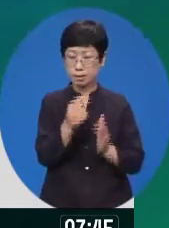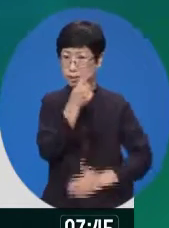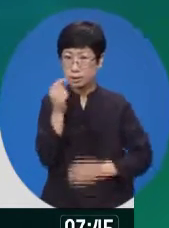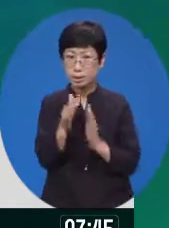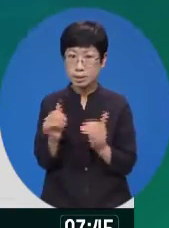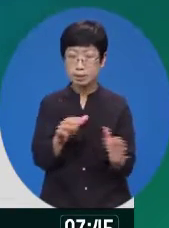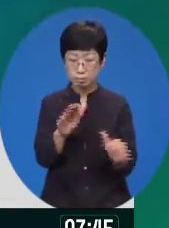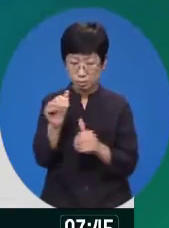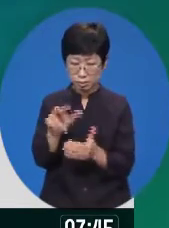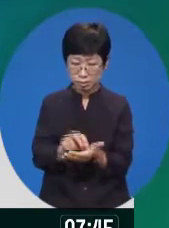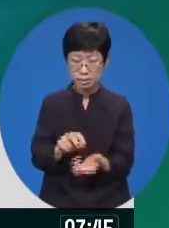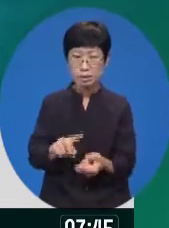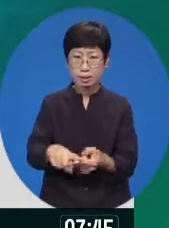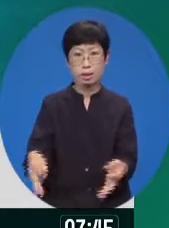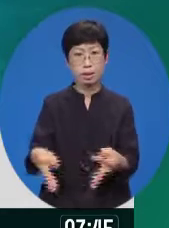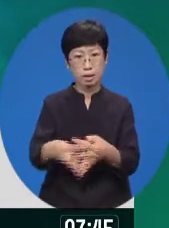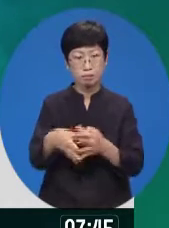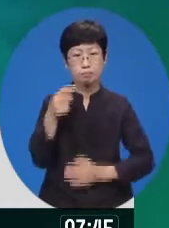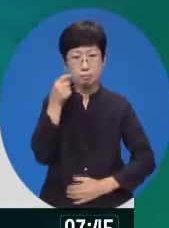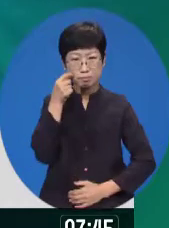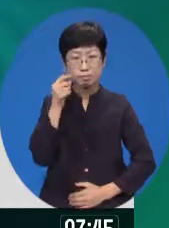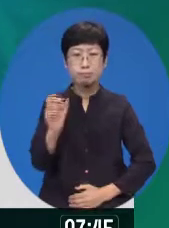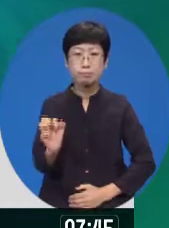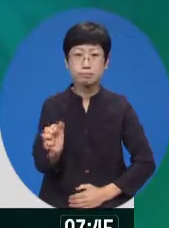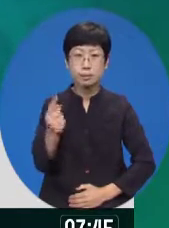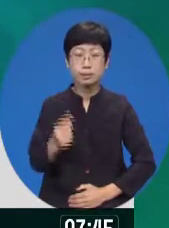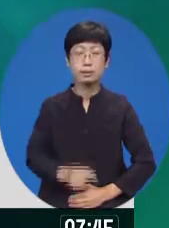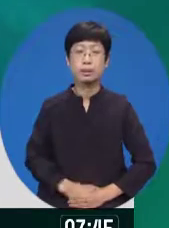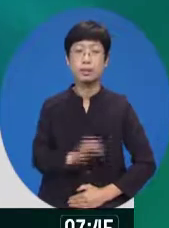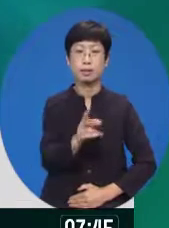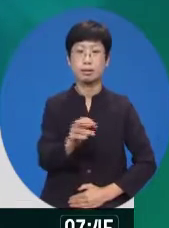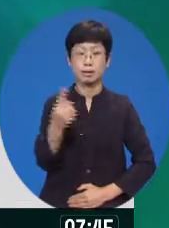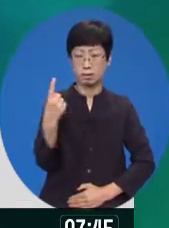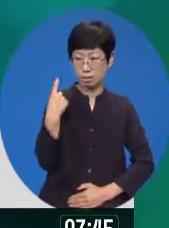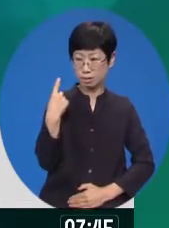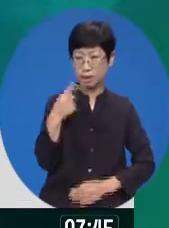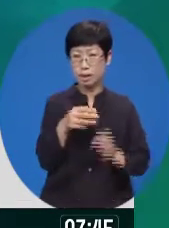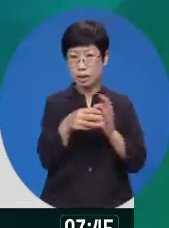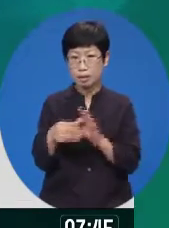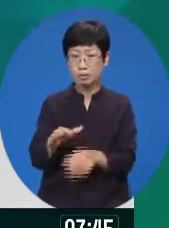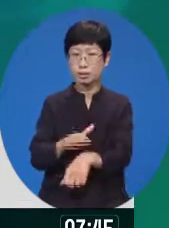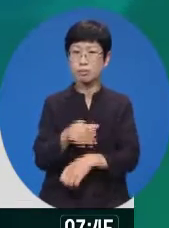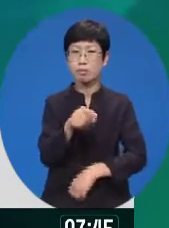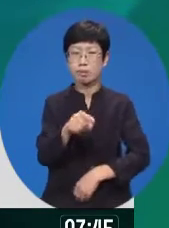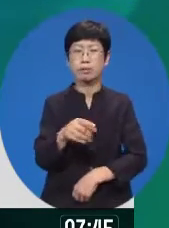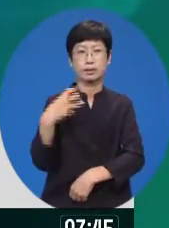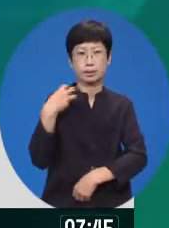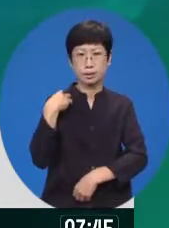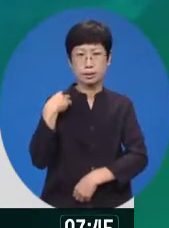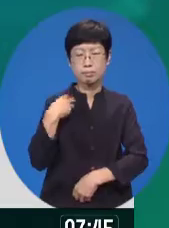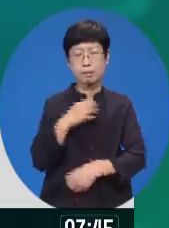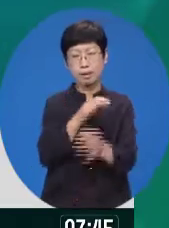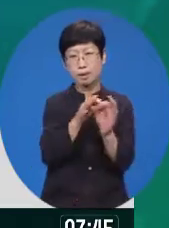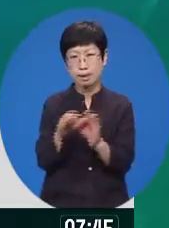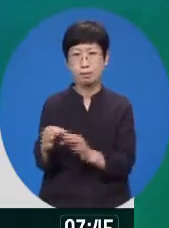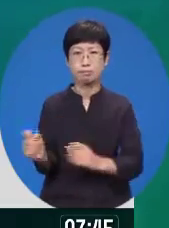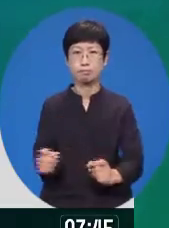채택 문제를 놓고 합의를 이루지 못했기 때문인데 여야는 어제 하루 종일 내탓 공방을 벌였습니다. 이수강